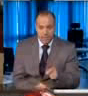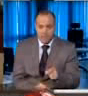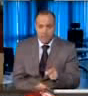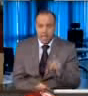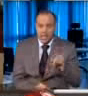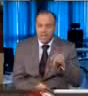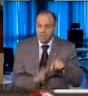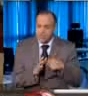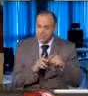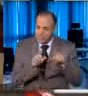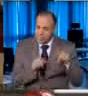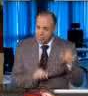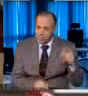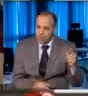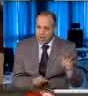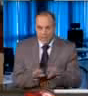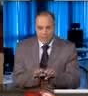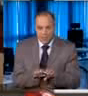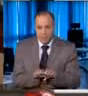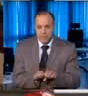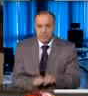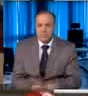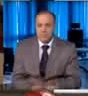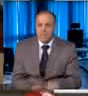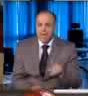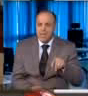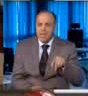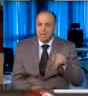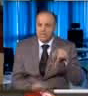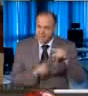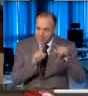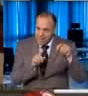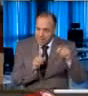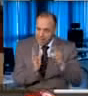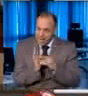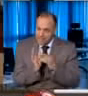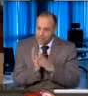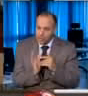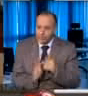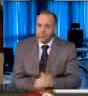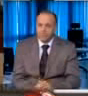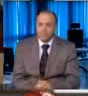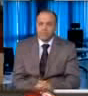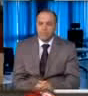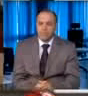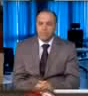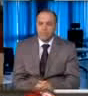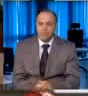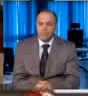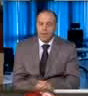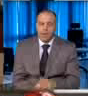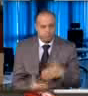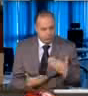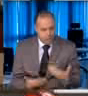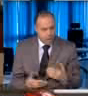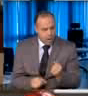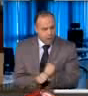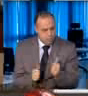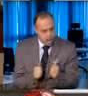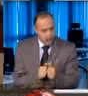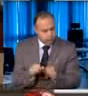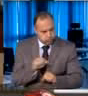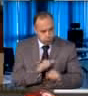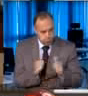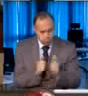أيام السينمائية الطلابية بالتوازي مع أيام السينمائية قرطاج. دونك خدمنا معاها ونسقنا